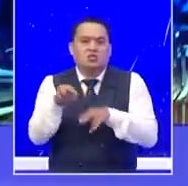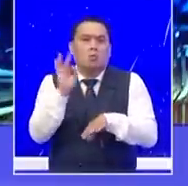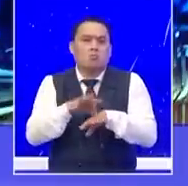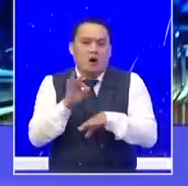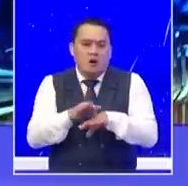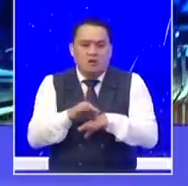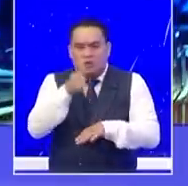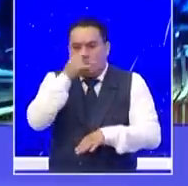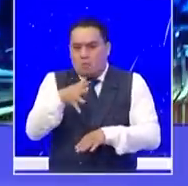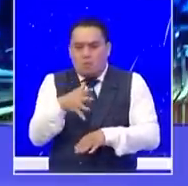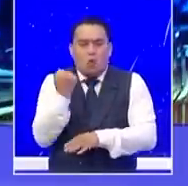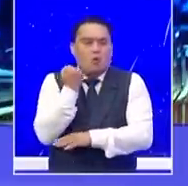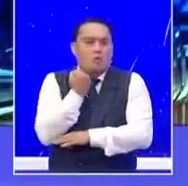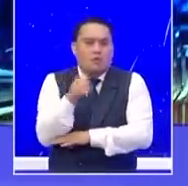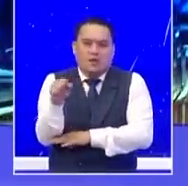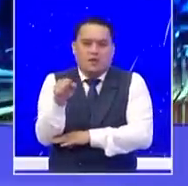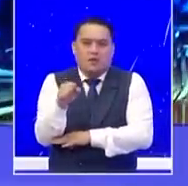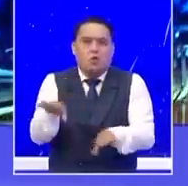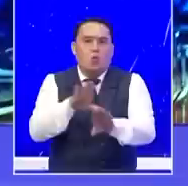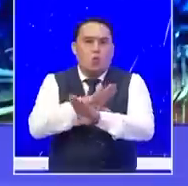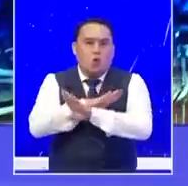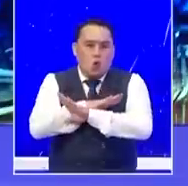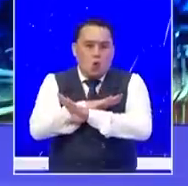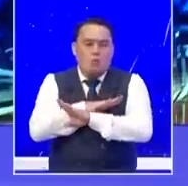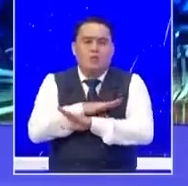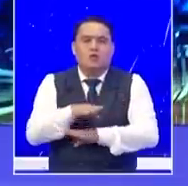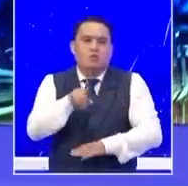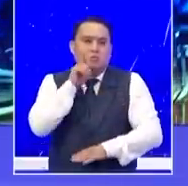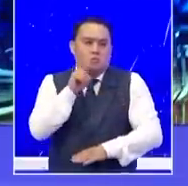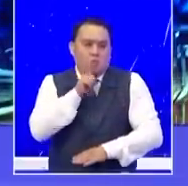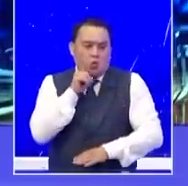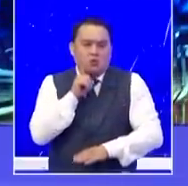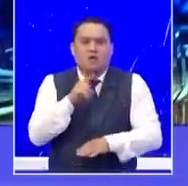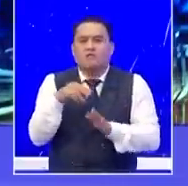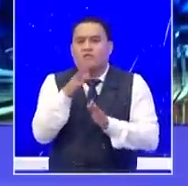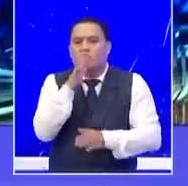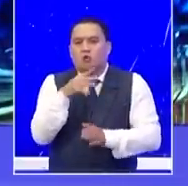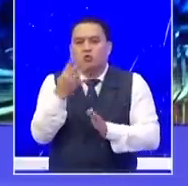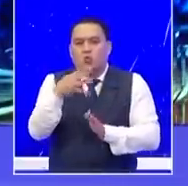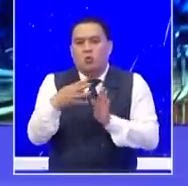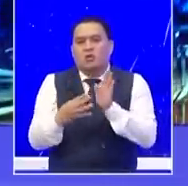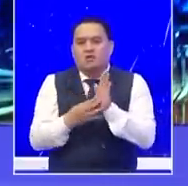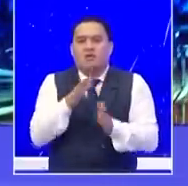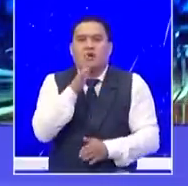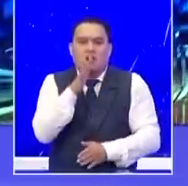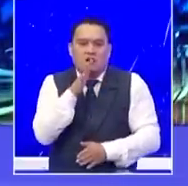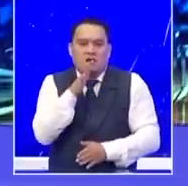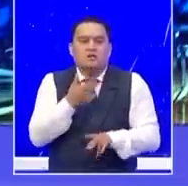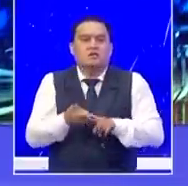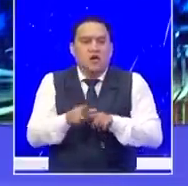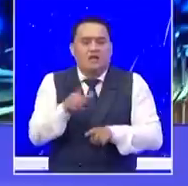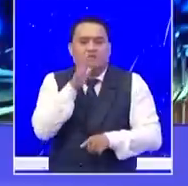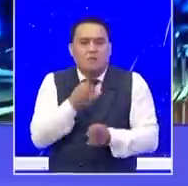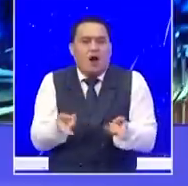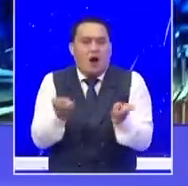но все-таки не смог ее победить. Он ушел из жизни в самом расцвете своих сил, в возрасте неполных 49 лет. Но за это время